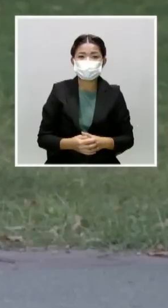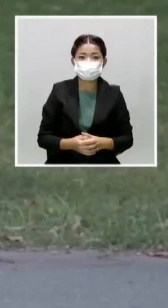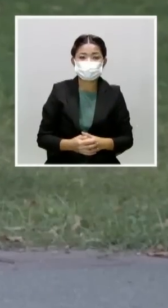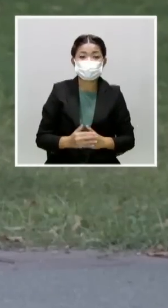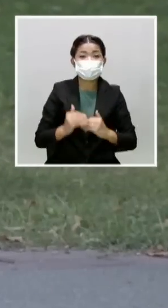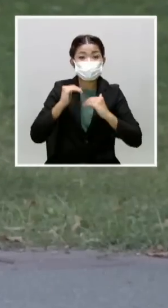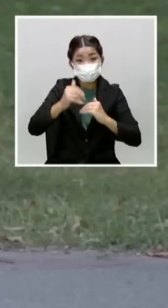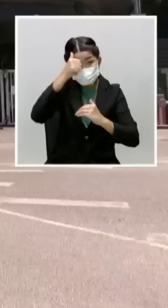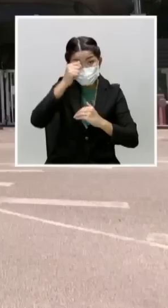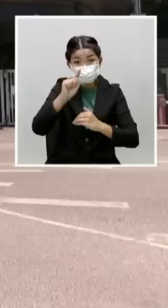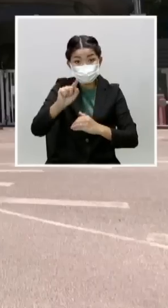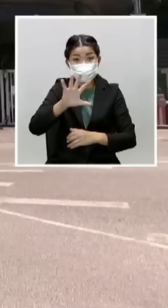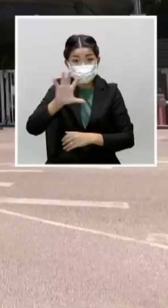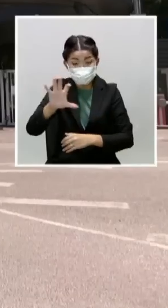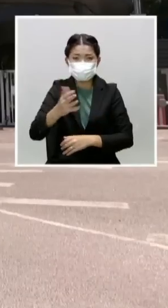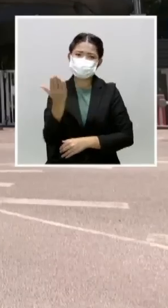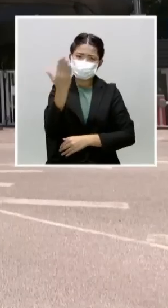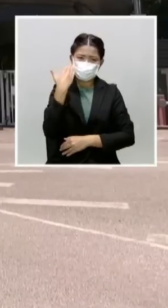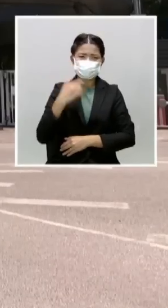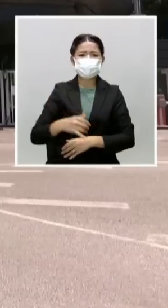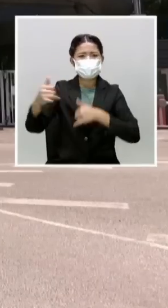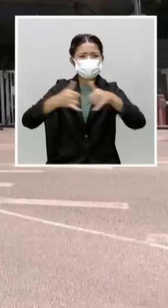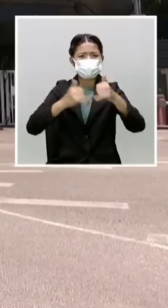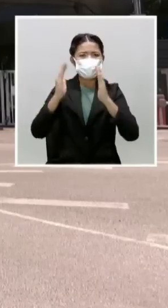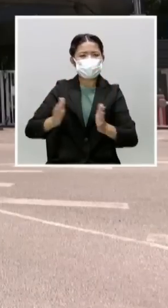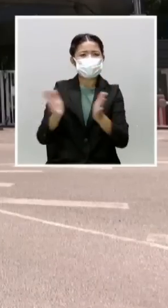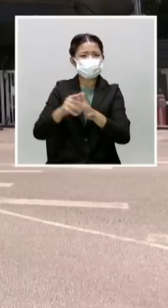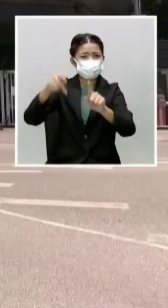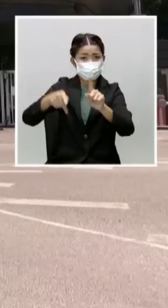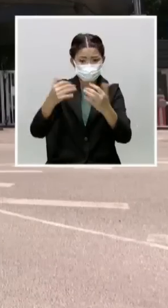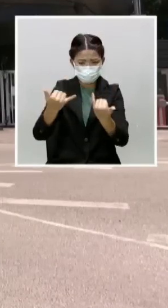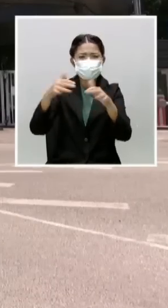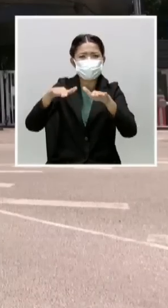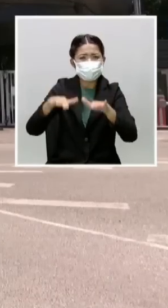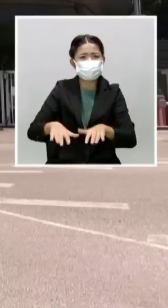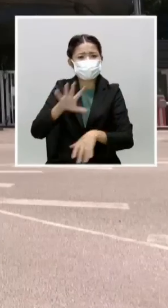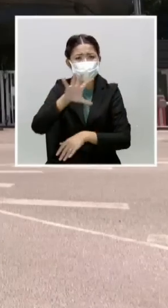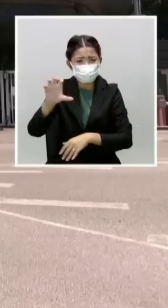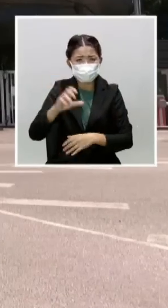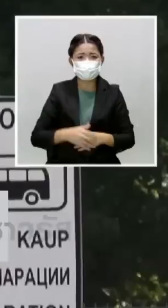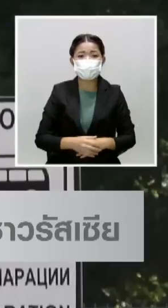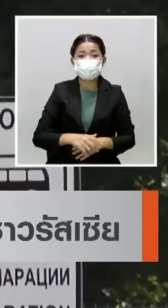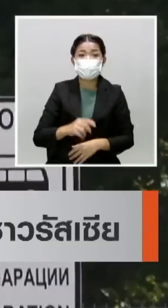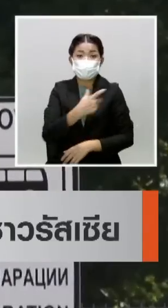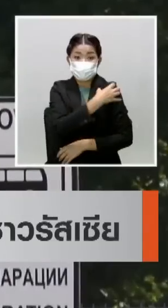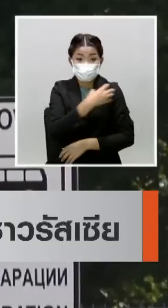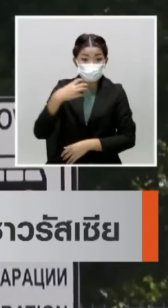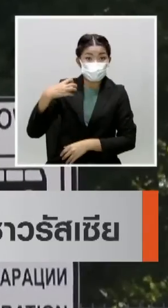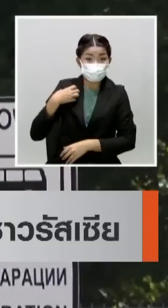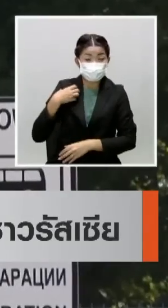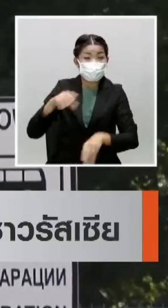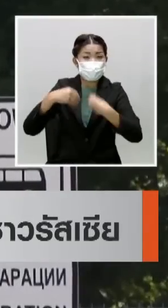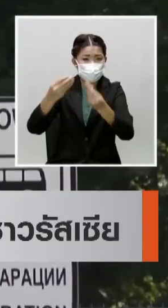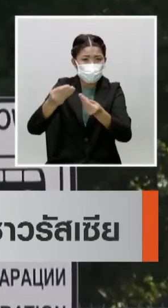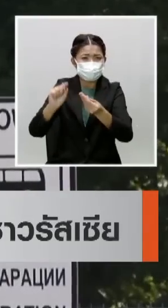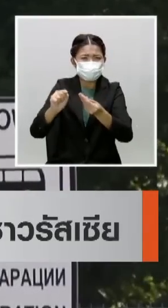500คนต่อวันจากเดิมที่นัด 1,000 คนซึ่งการออกวีซ่าให้กับชาวรัสเซียนี้ถือว่าน้อยลงมากเมื่อเทียบกับช่วงก่อนเกิดโรคโควิด